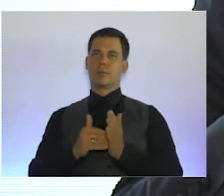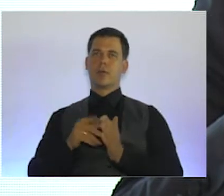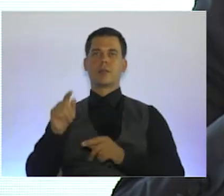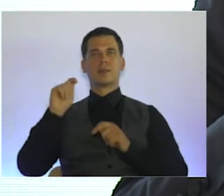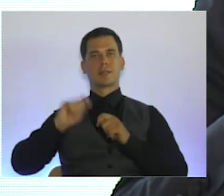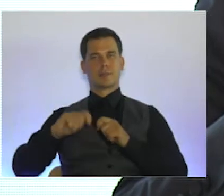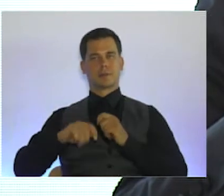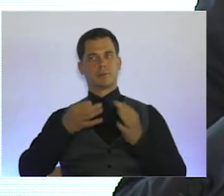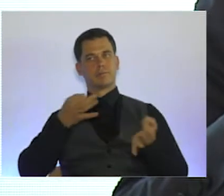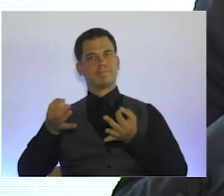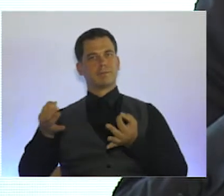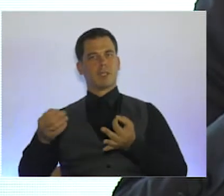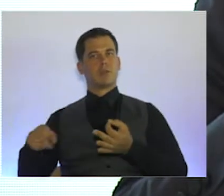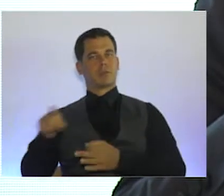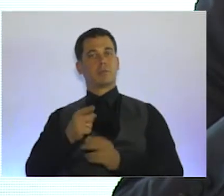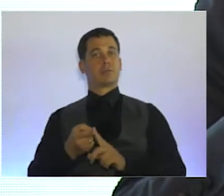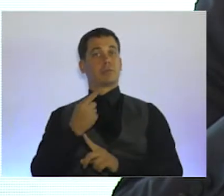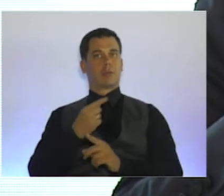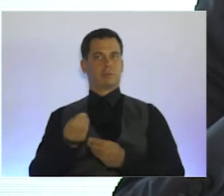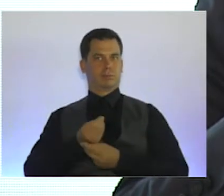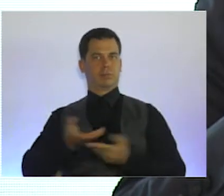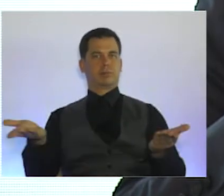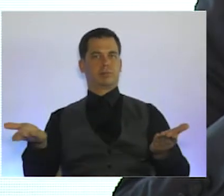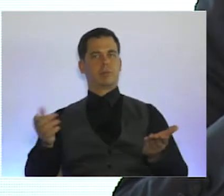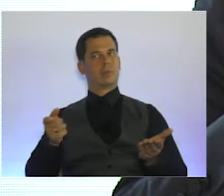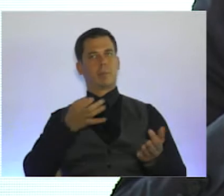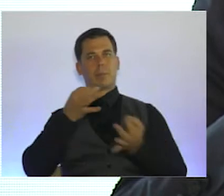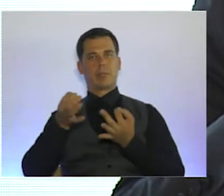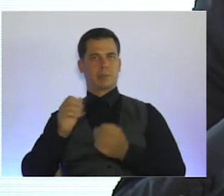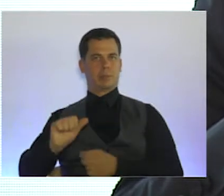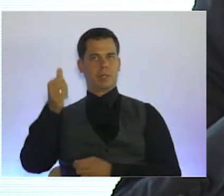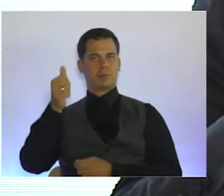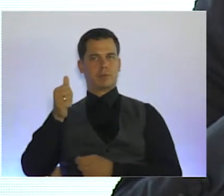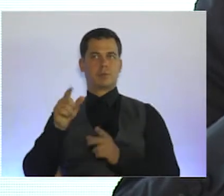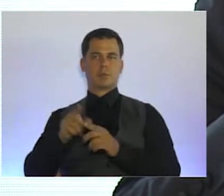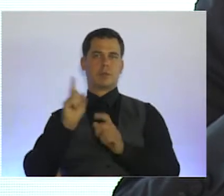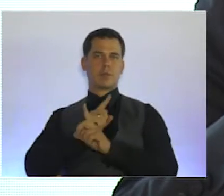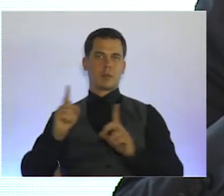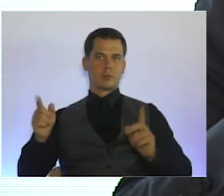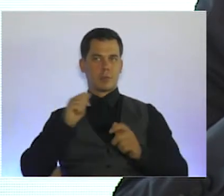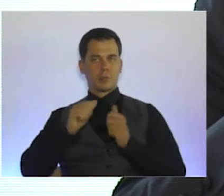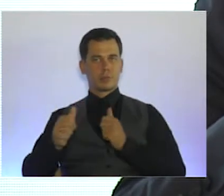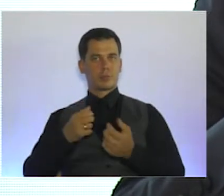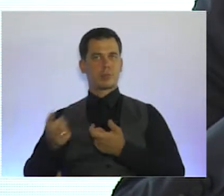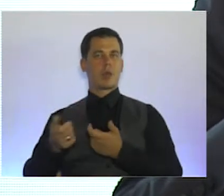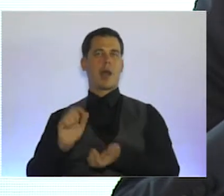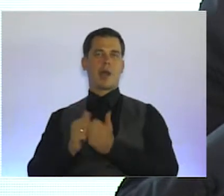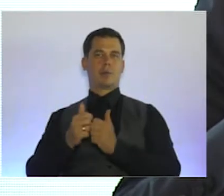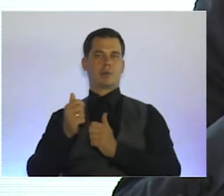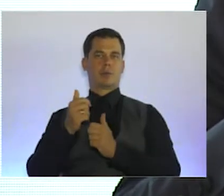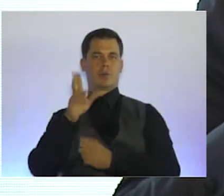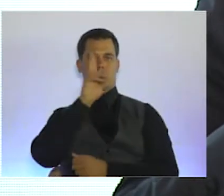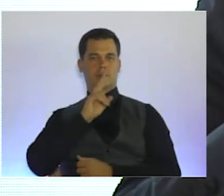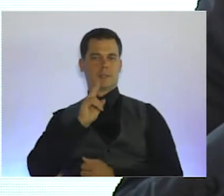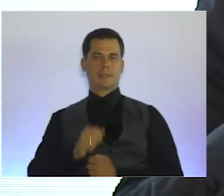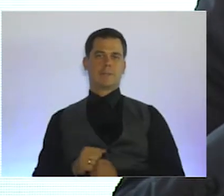testowali te produkty, zanim one zostaną wprowadzone do obiegu, do pracy, przez nauczycieli, czy też przez samych rodziców w domach, bo to tak dwojako